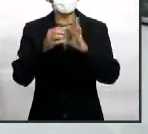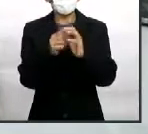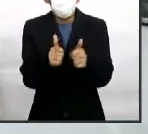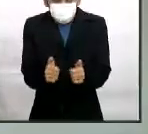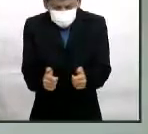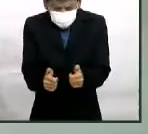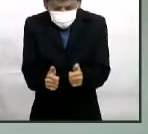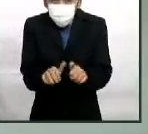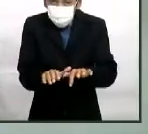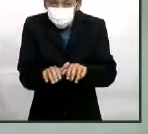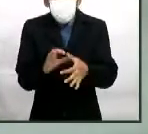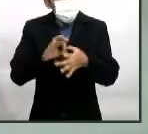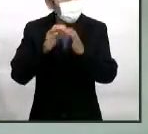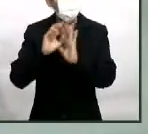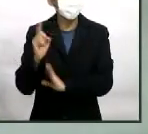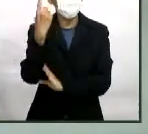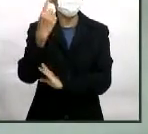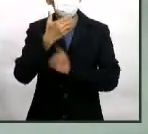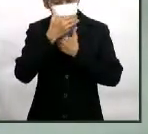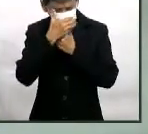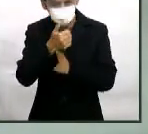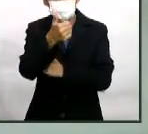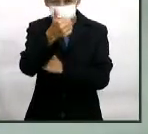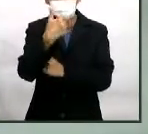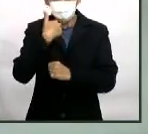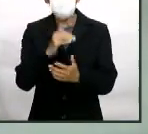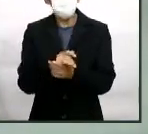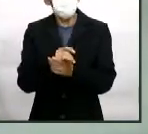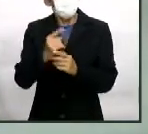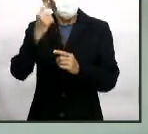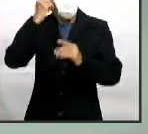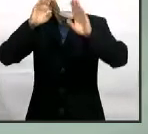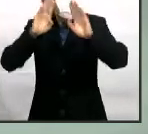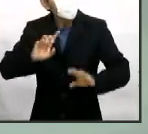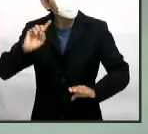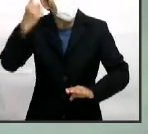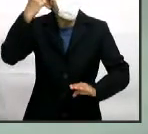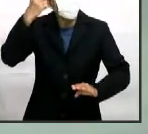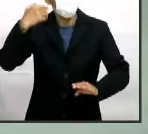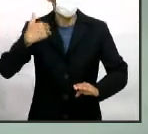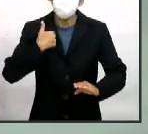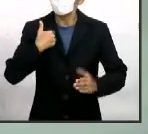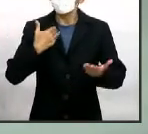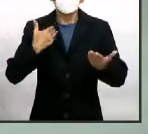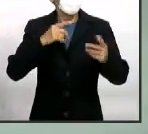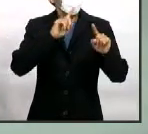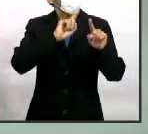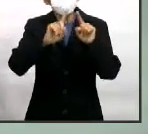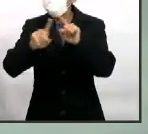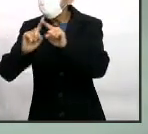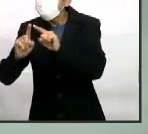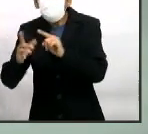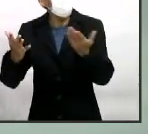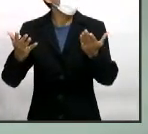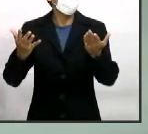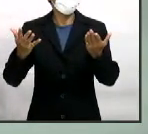คนพิการเนี่ยจริงๆผมว่ามันเป็นกีฬาใหม่ที่น่าสนใจมันมีมิติมันมีความหลากหลายมันมีเ